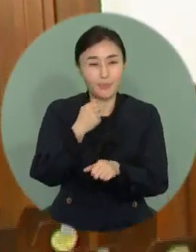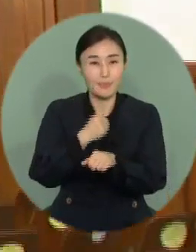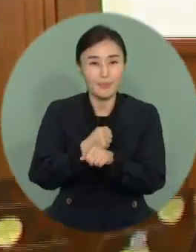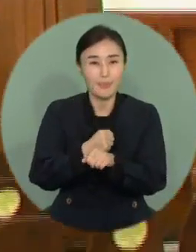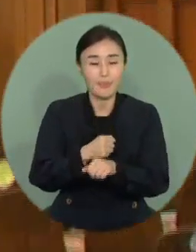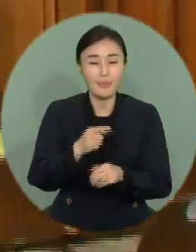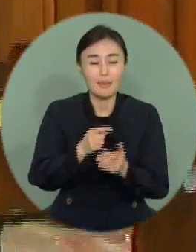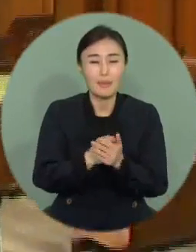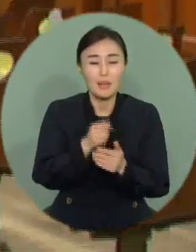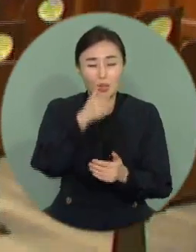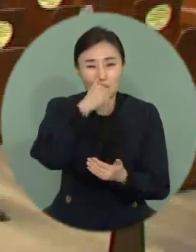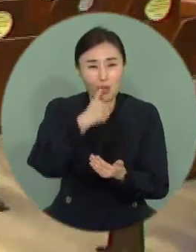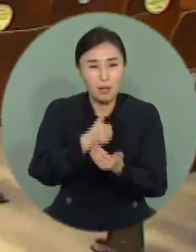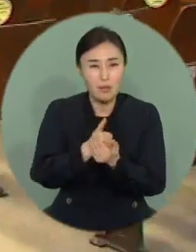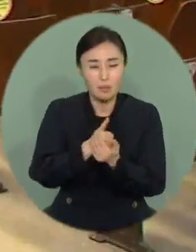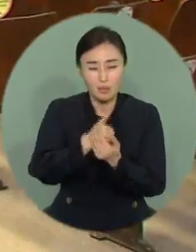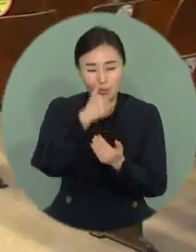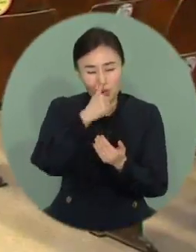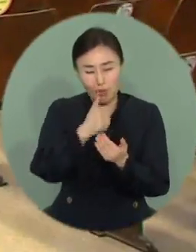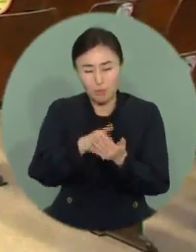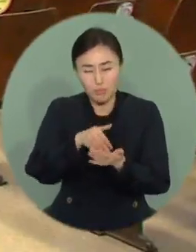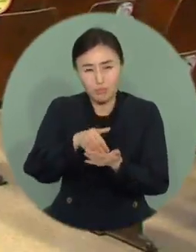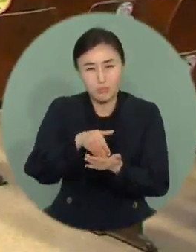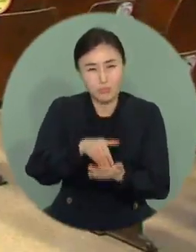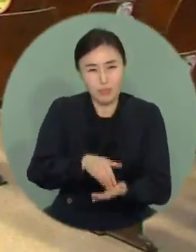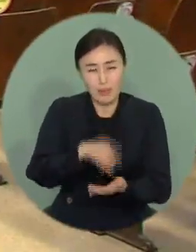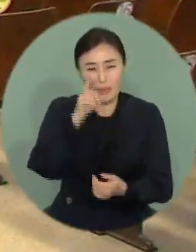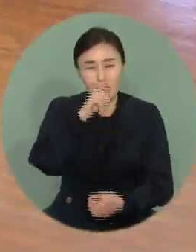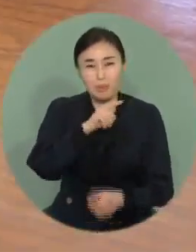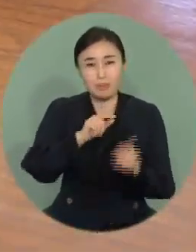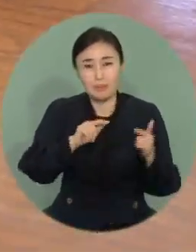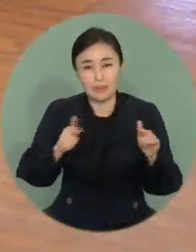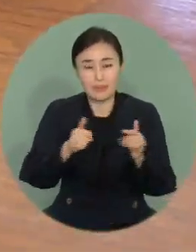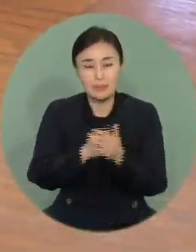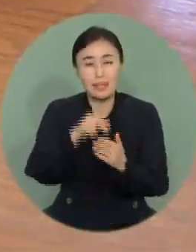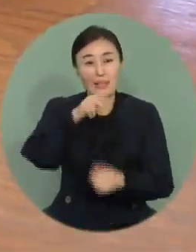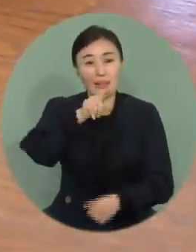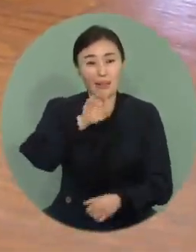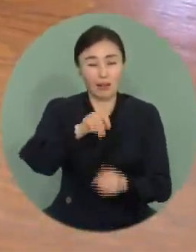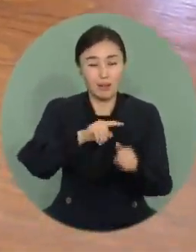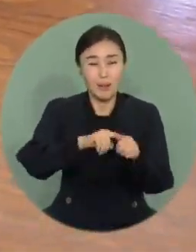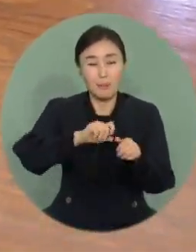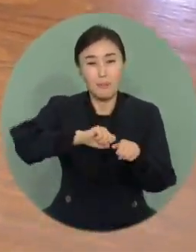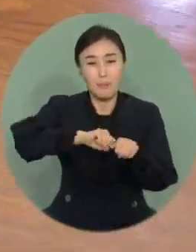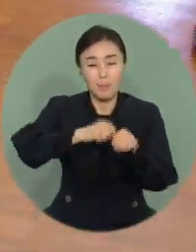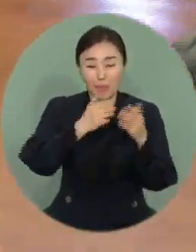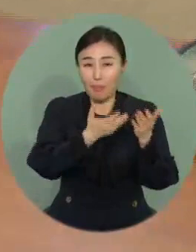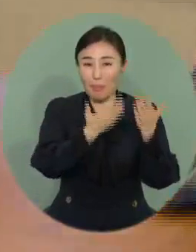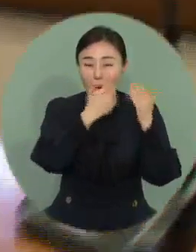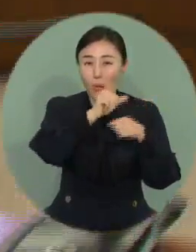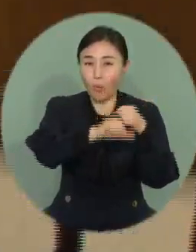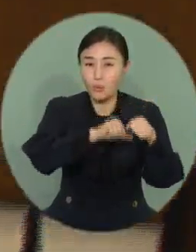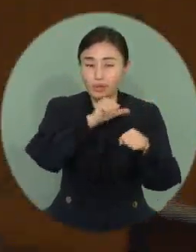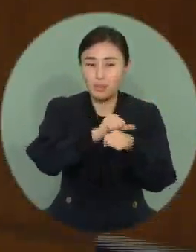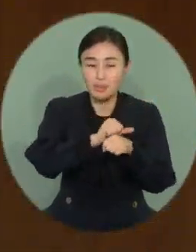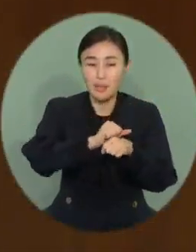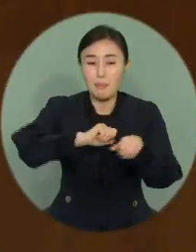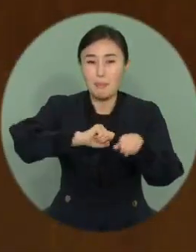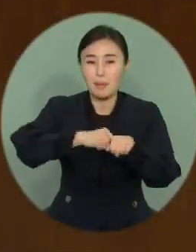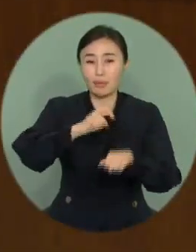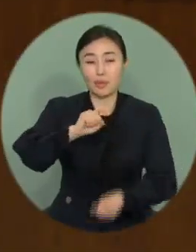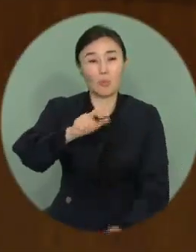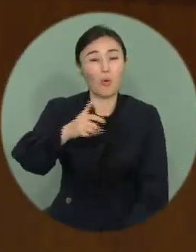검찰은 죄질과 범죄의 중대성을 고려해 성 씨에게는 징역 5년에 추진 15억 3,900만